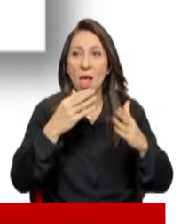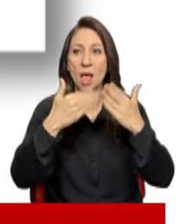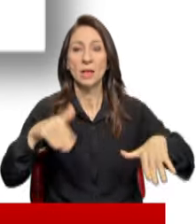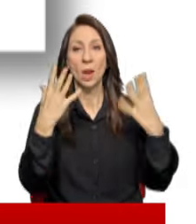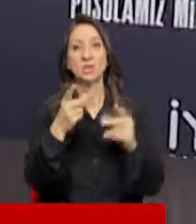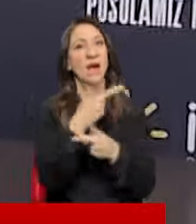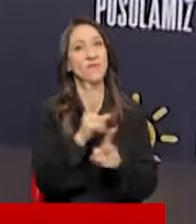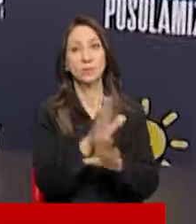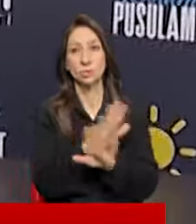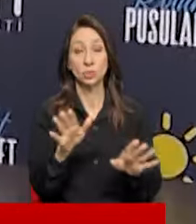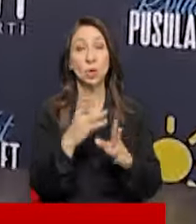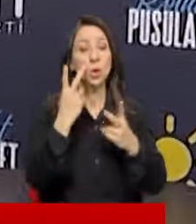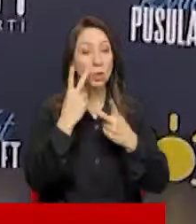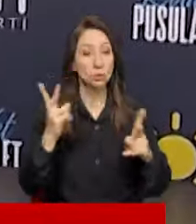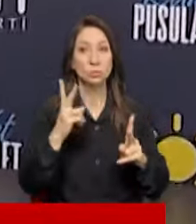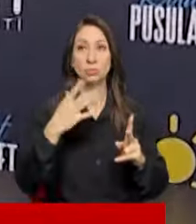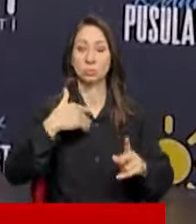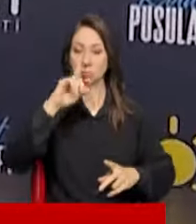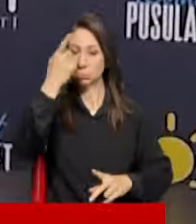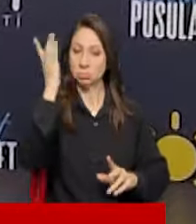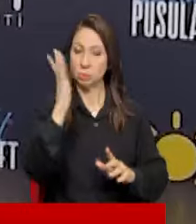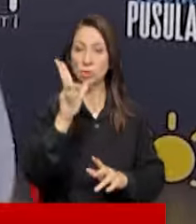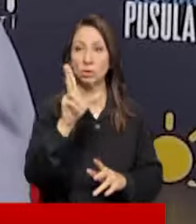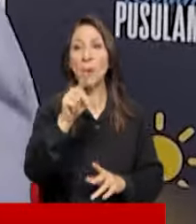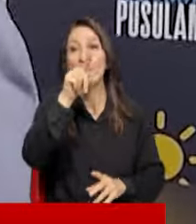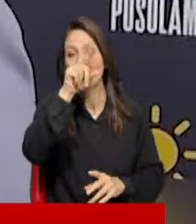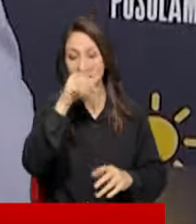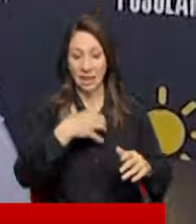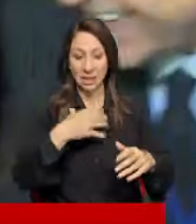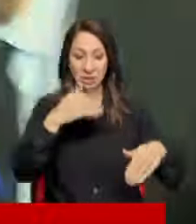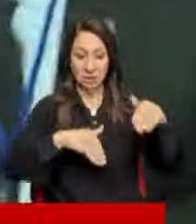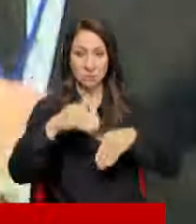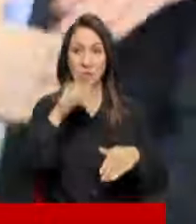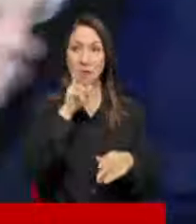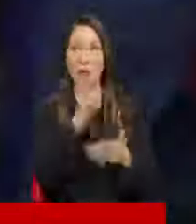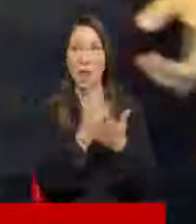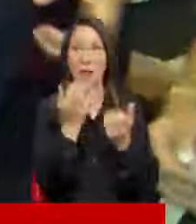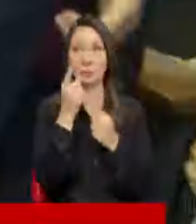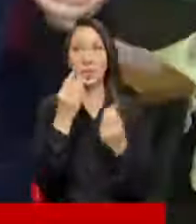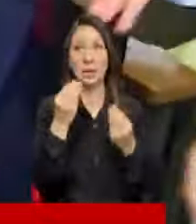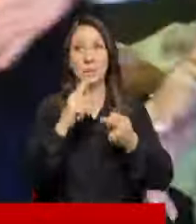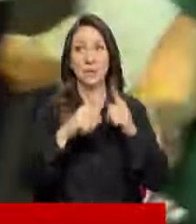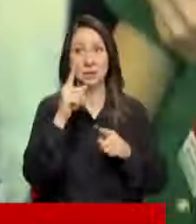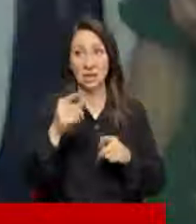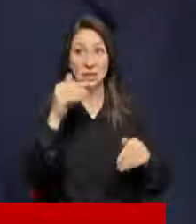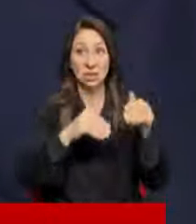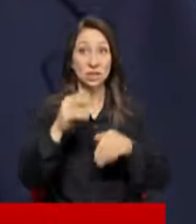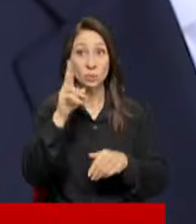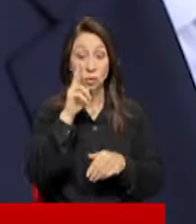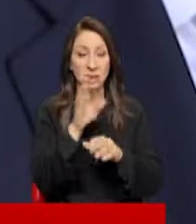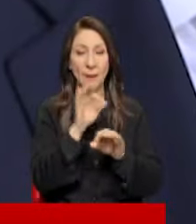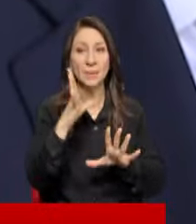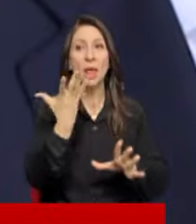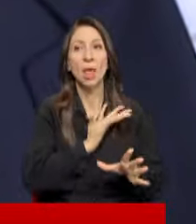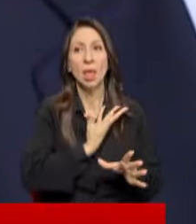Sizleri affetmiyoruz. Hür ve müstakil diyerek 31 Mart yerel seçimlerine kendi adaylarıyla girme kararı almıştı İYİ Parti. Seçim sonucu tam